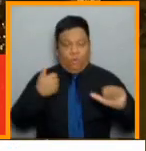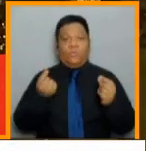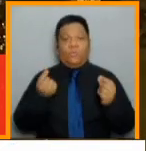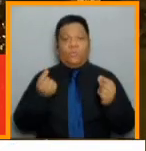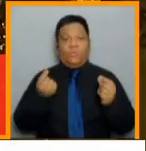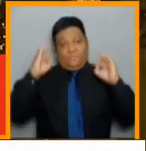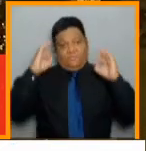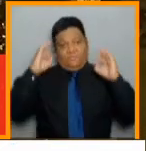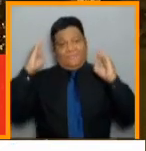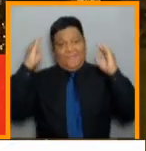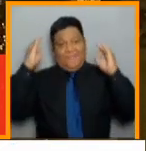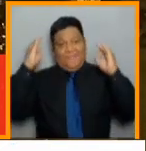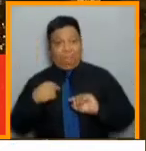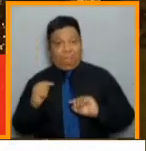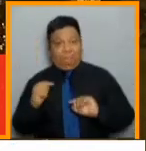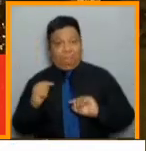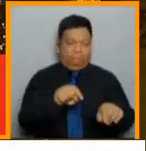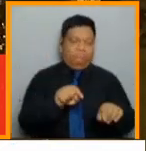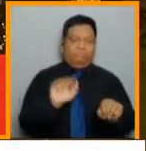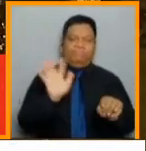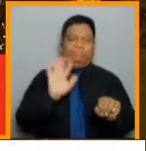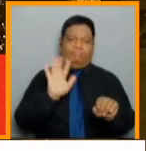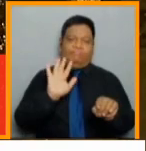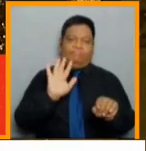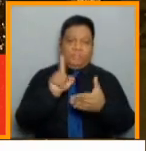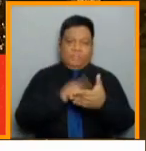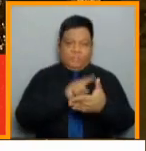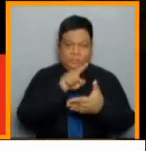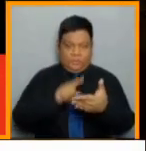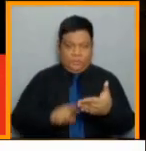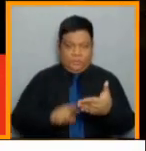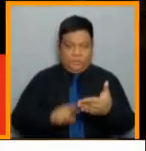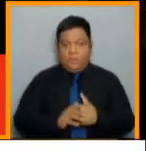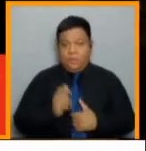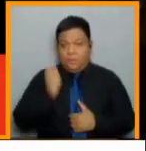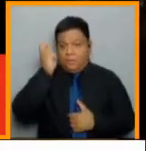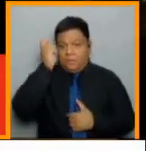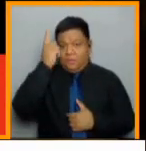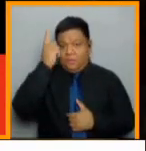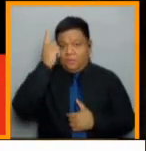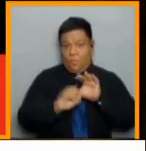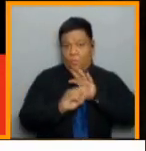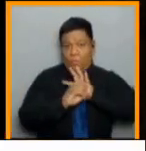Omicron variant, may surge ng COVID cases sa Europa, kabilang ang Italy at Vatican City.